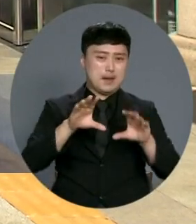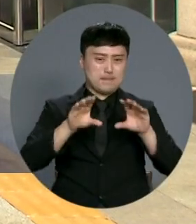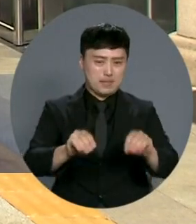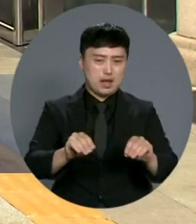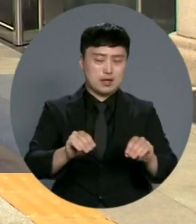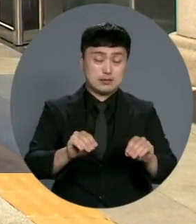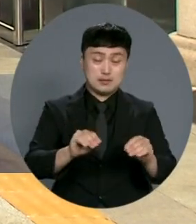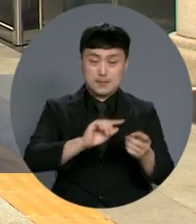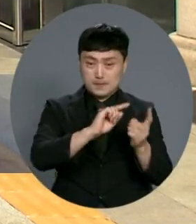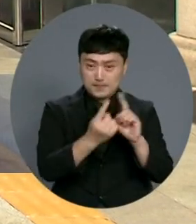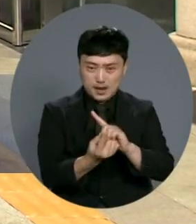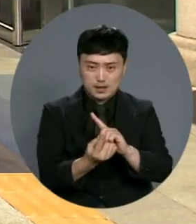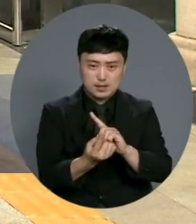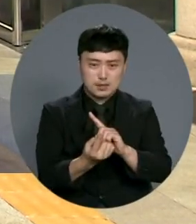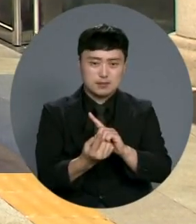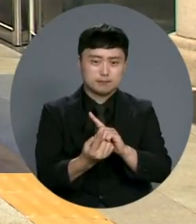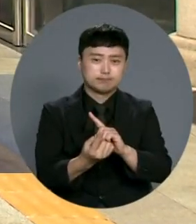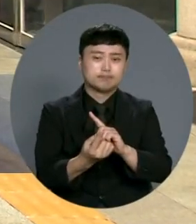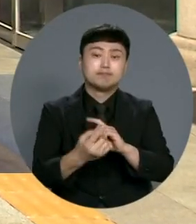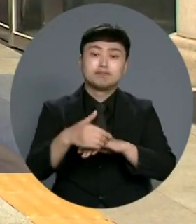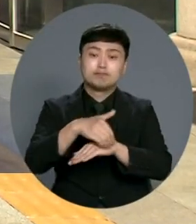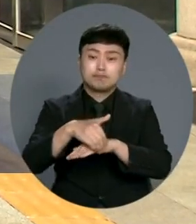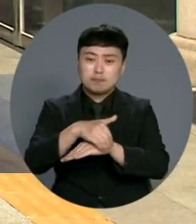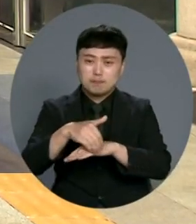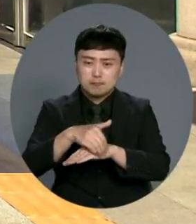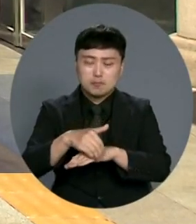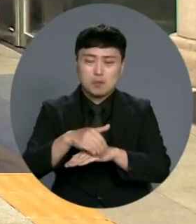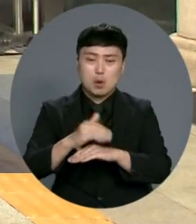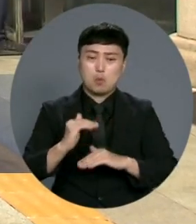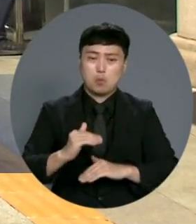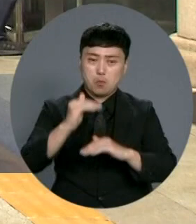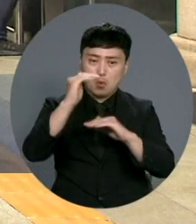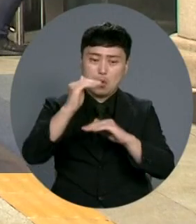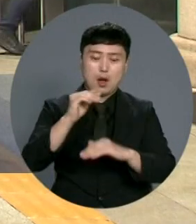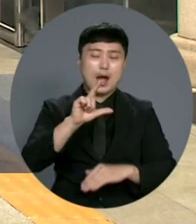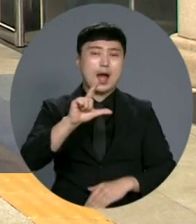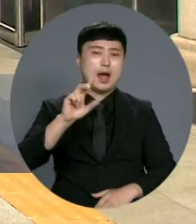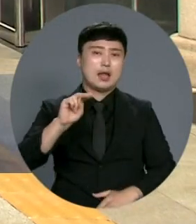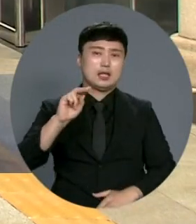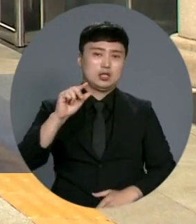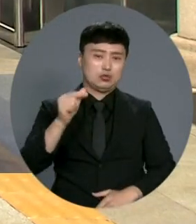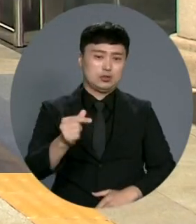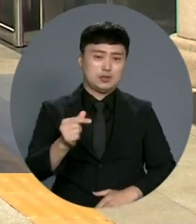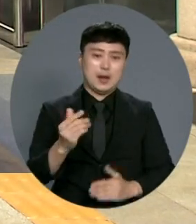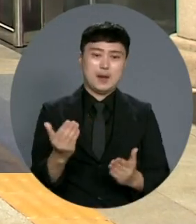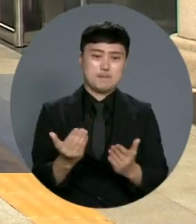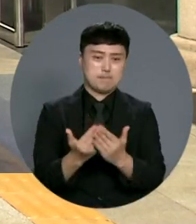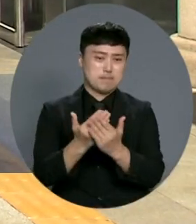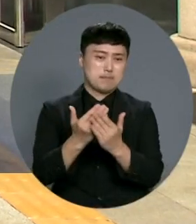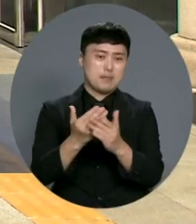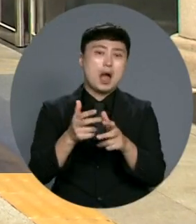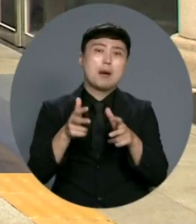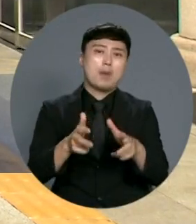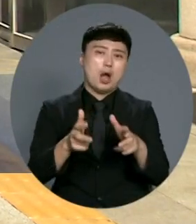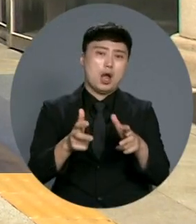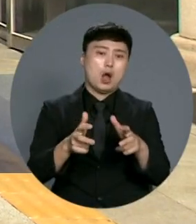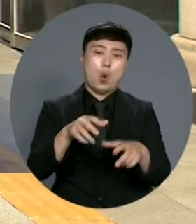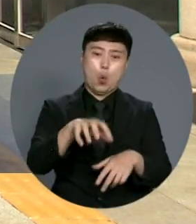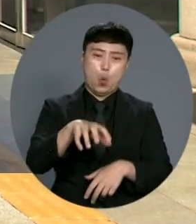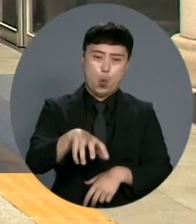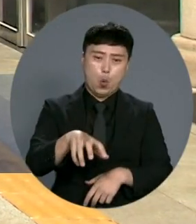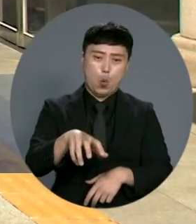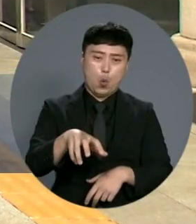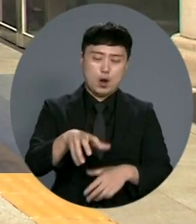대안을 마련할 것을 촉구하고 그 과정에서 LNG 발전소를 더욱